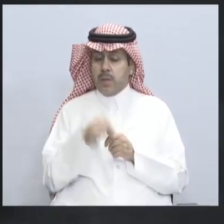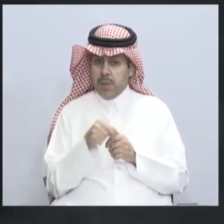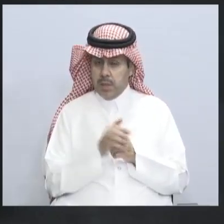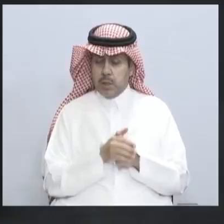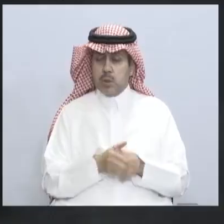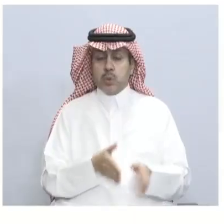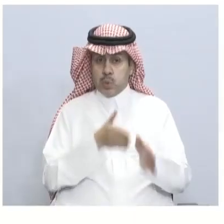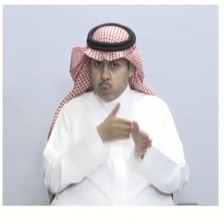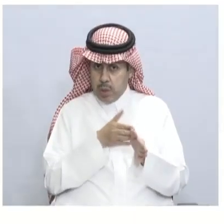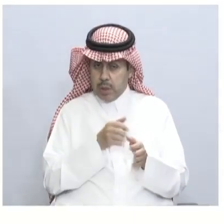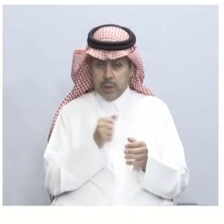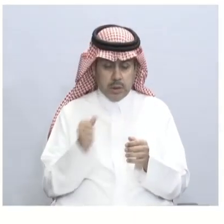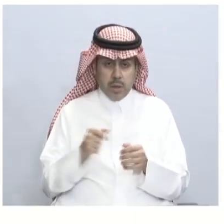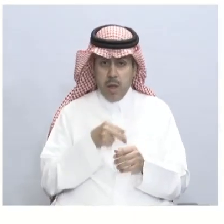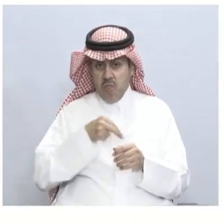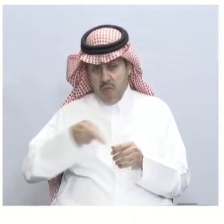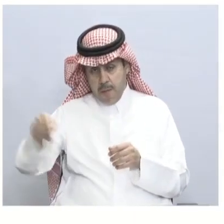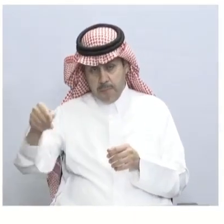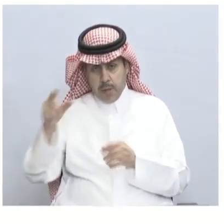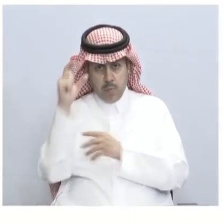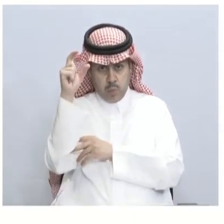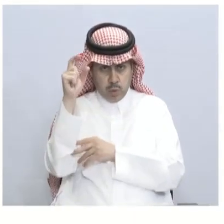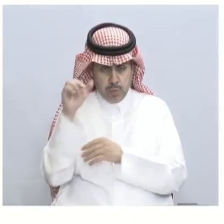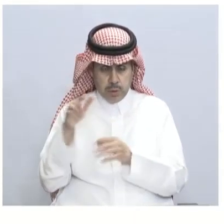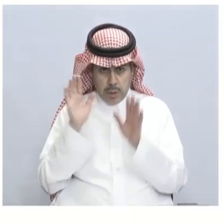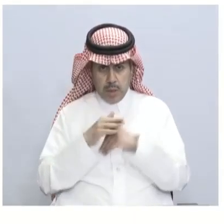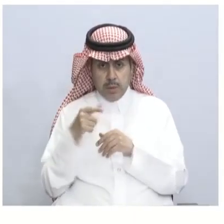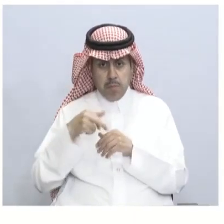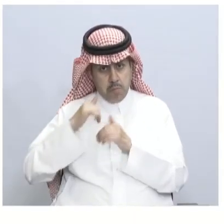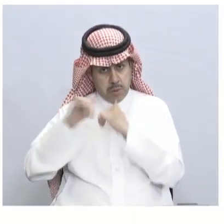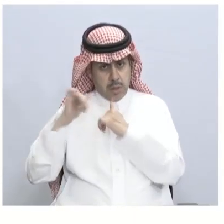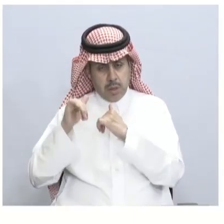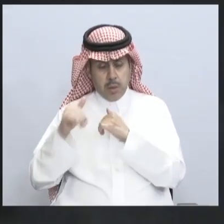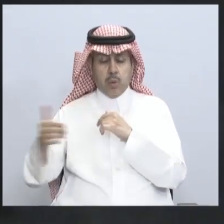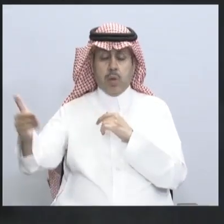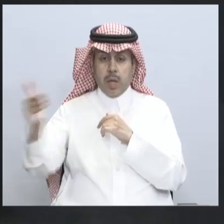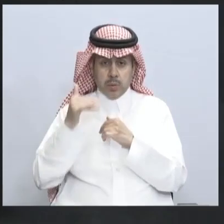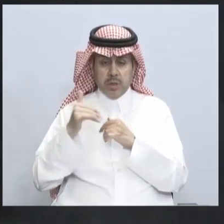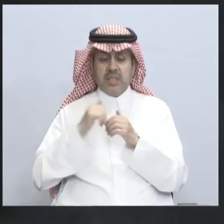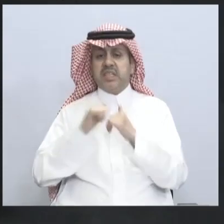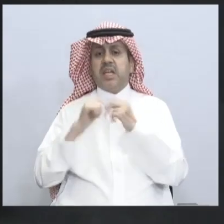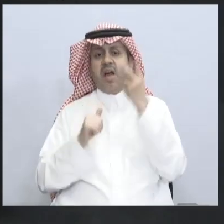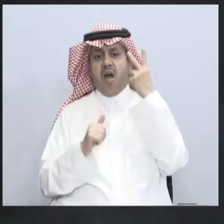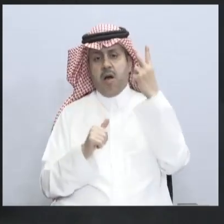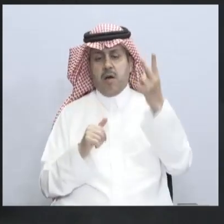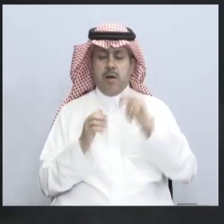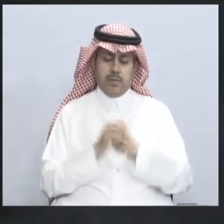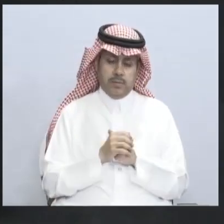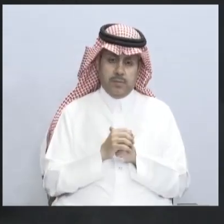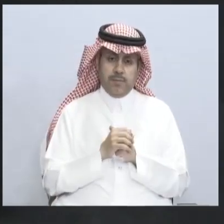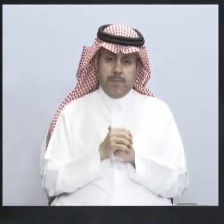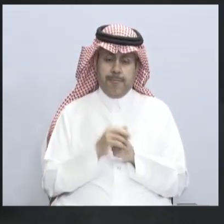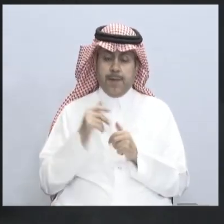العيدين الذهاب الى المصلى من طريق والعوده والرجوع من طريق